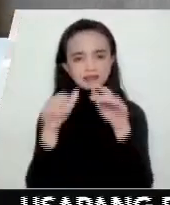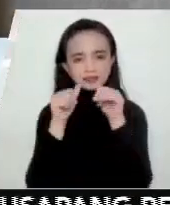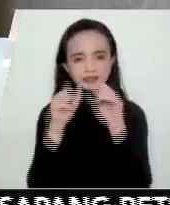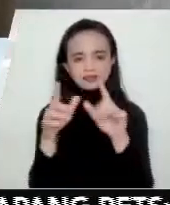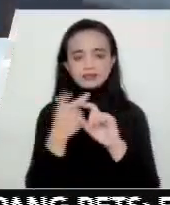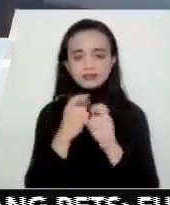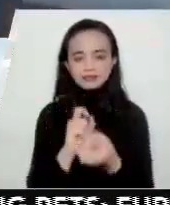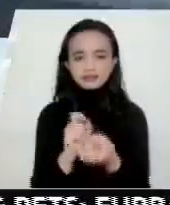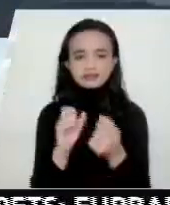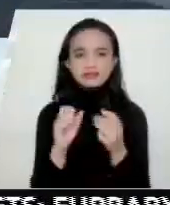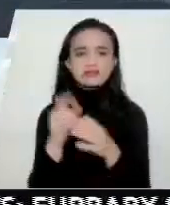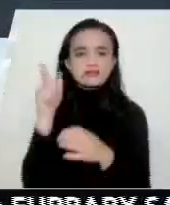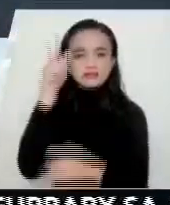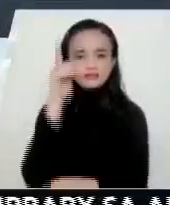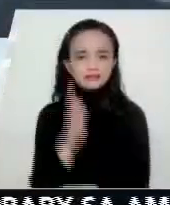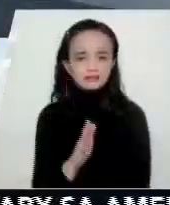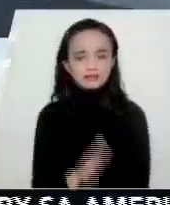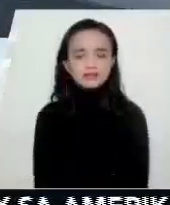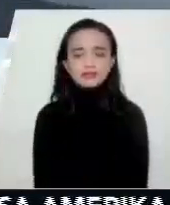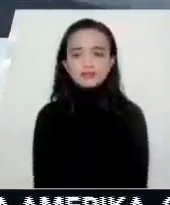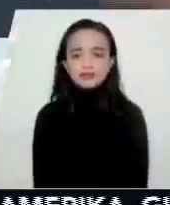Panginoon.